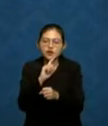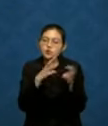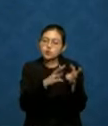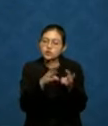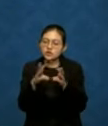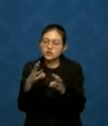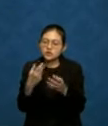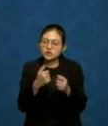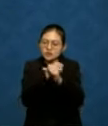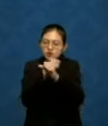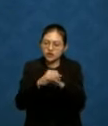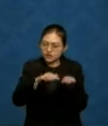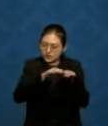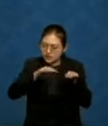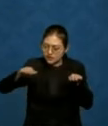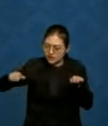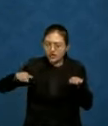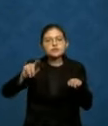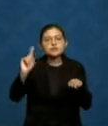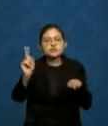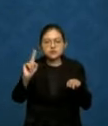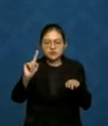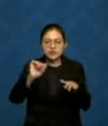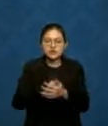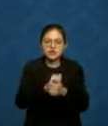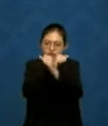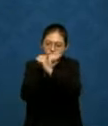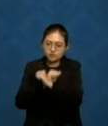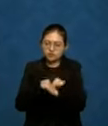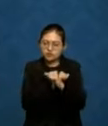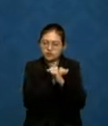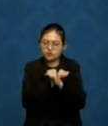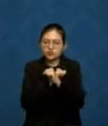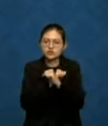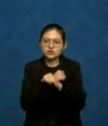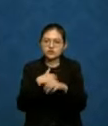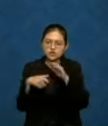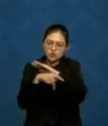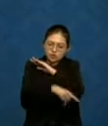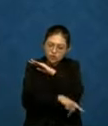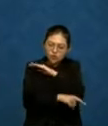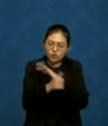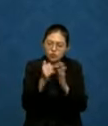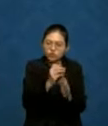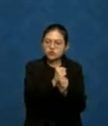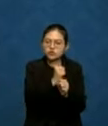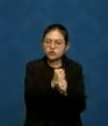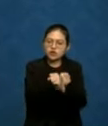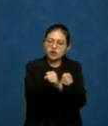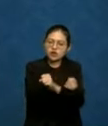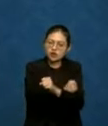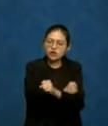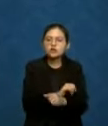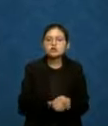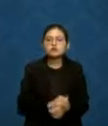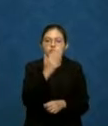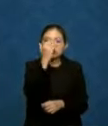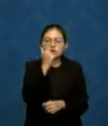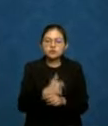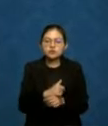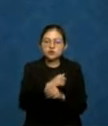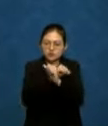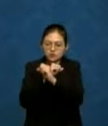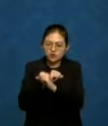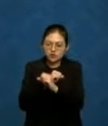ทางและมาตรการอย่างไรในการที่จะป้องกันไม่ให้เกิดการทุจริตกับเจ้าหน้าที่อีกเพื่อไม่ให้เกิดหนี้